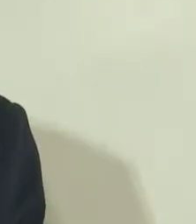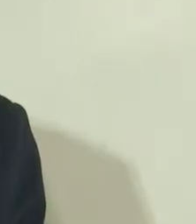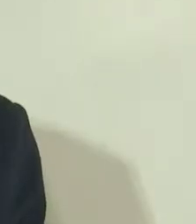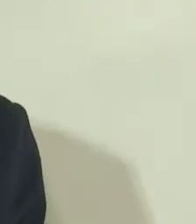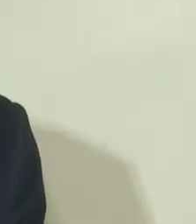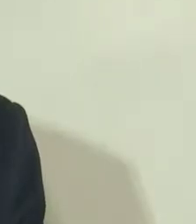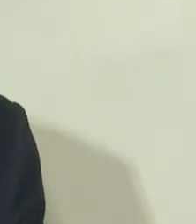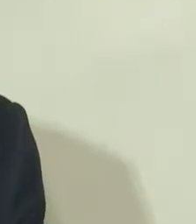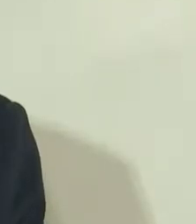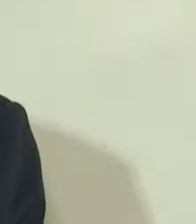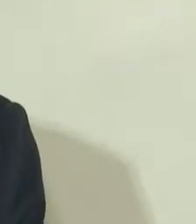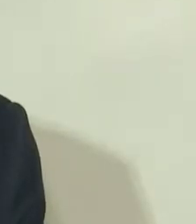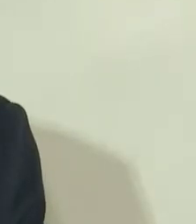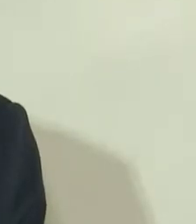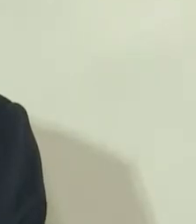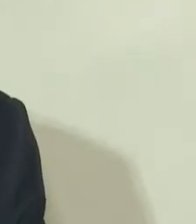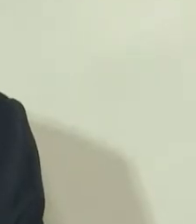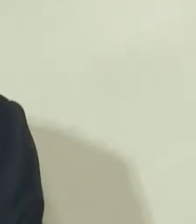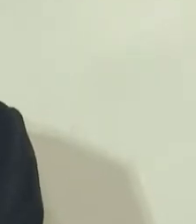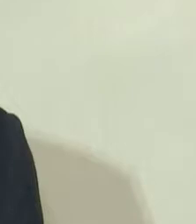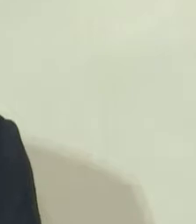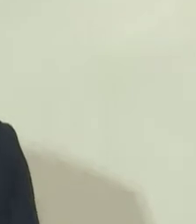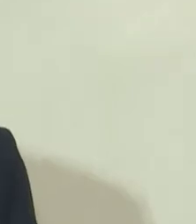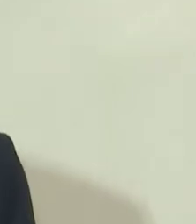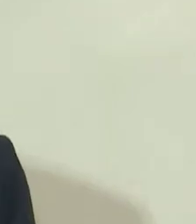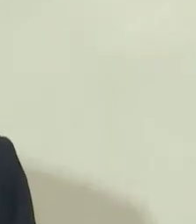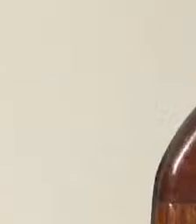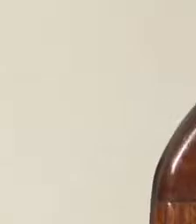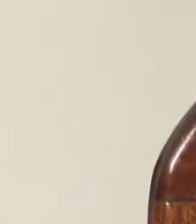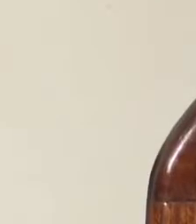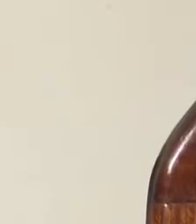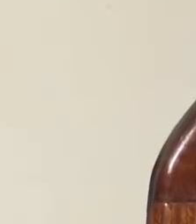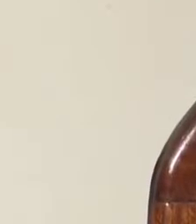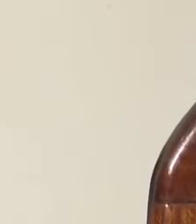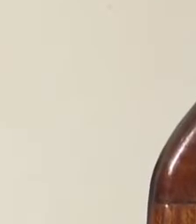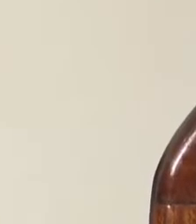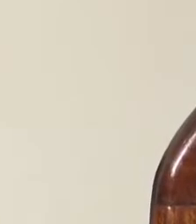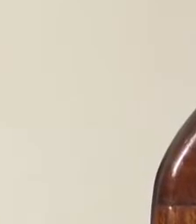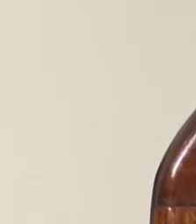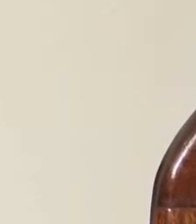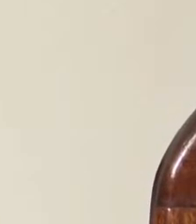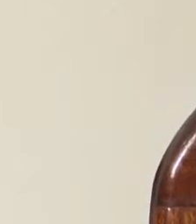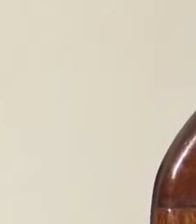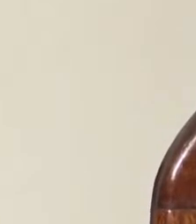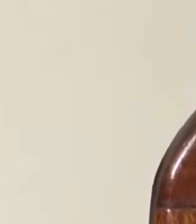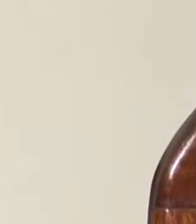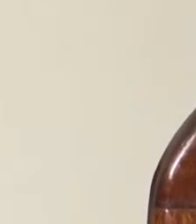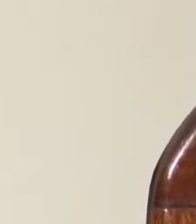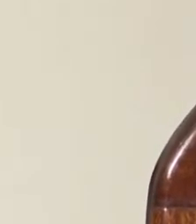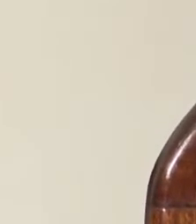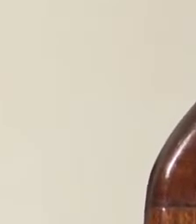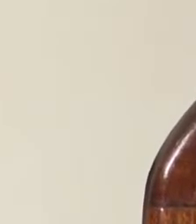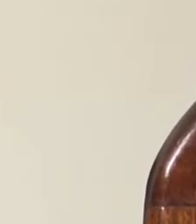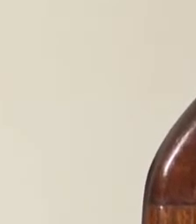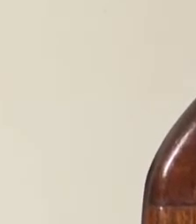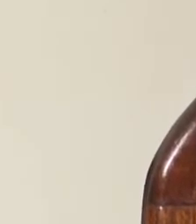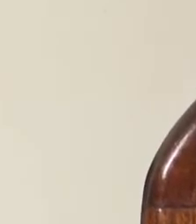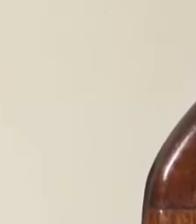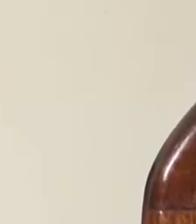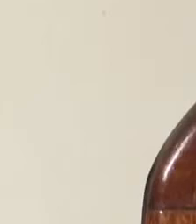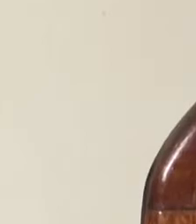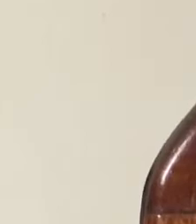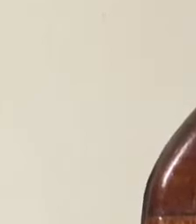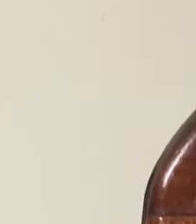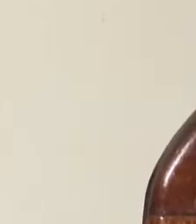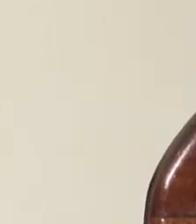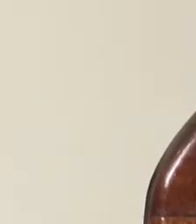domaines d'activité possibles, social, éducation, culture, santé. Au Bénin, nous avons deux filiales. On a Atlantic Assurance